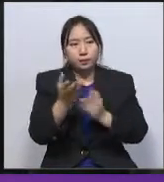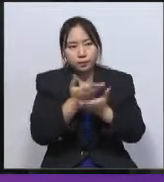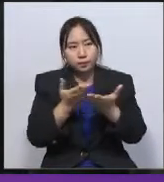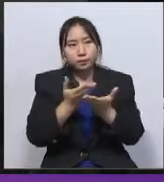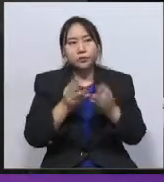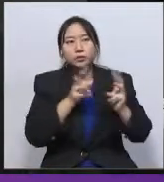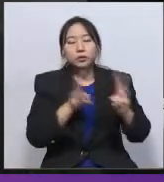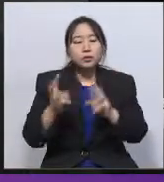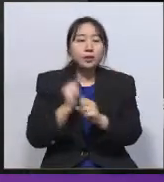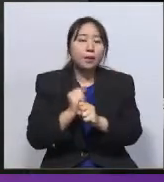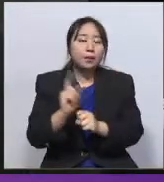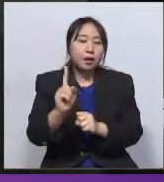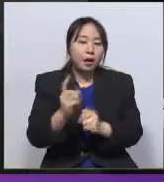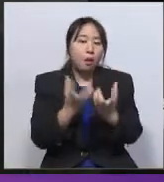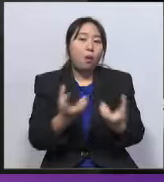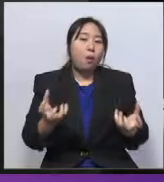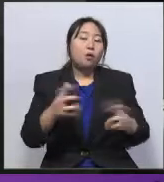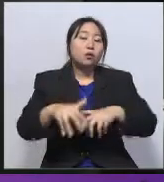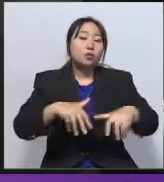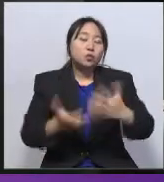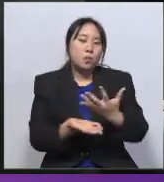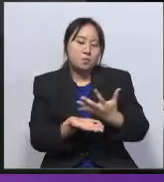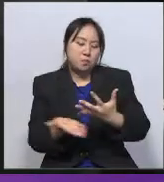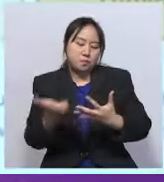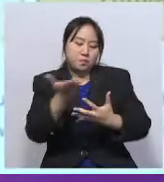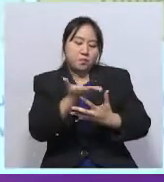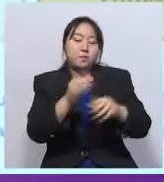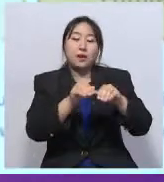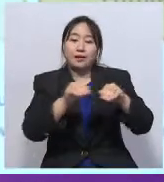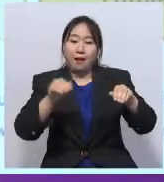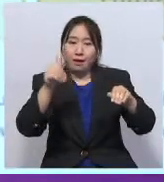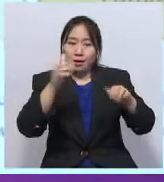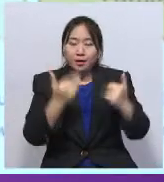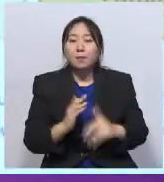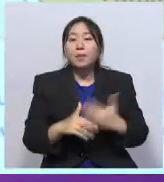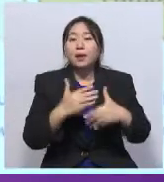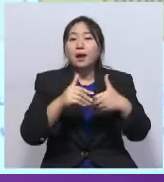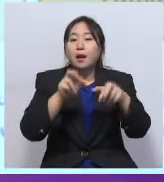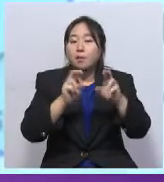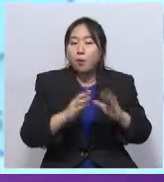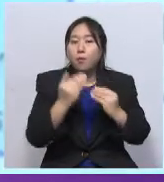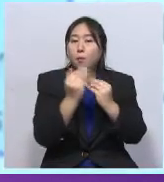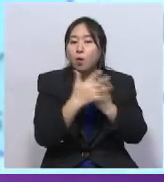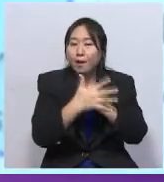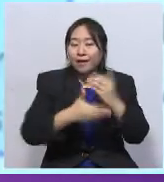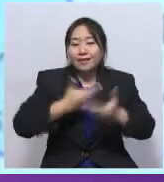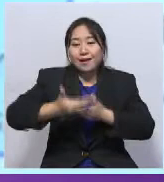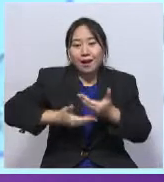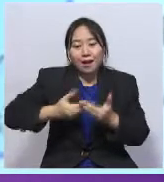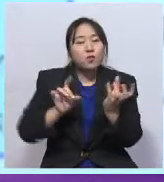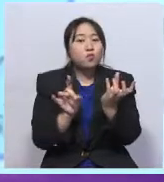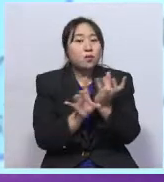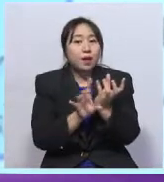แนวทางการยกระดับผลิตภัณฑ์ชุมชนให้ได้มาตรฐานส่วนการพัฒนาระบบตลาดผลไม้ให้มีประสิทธิภา